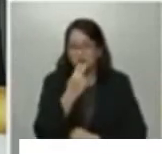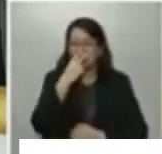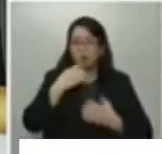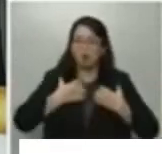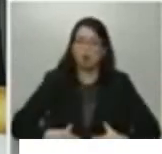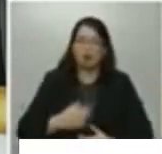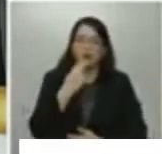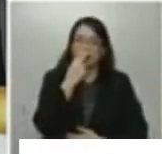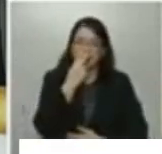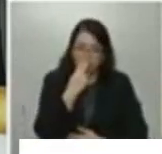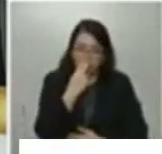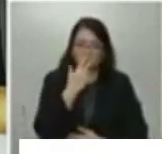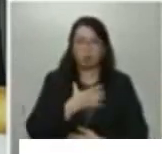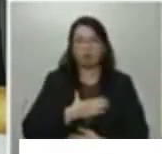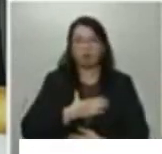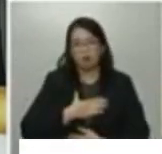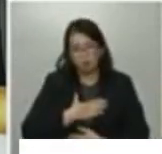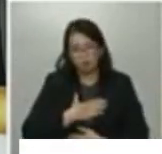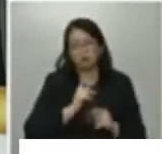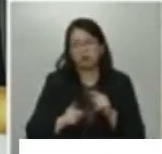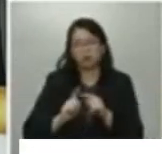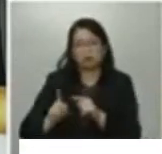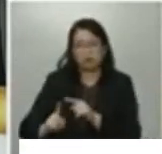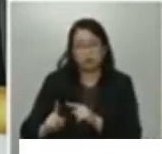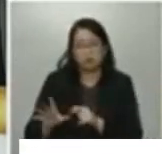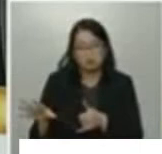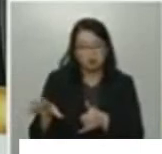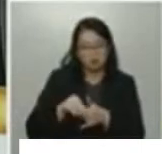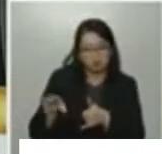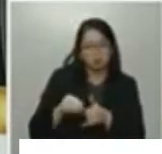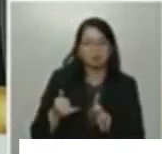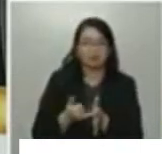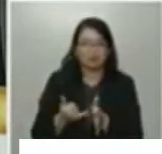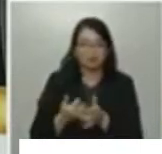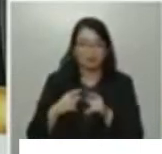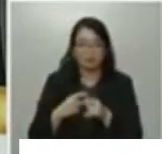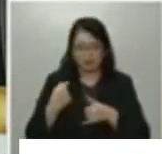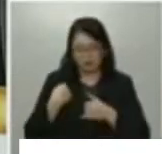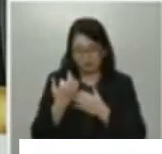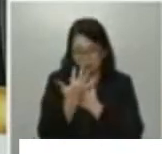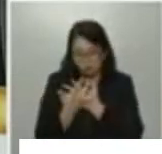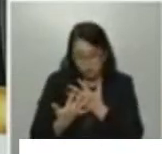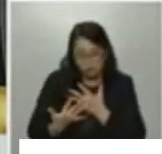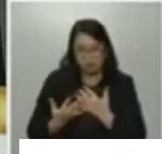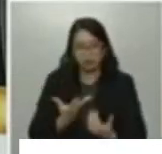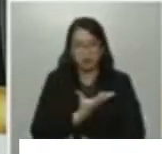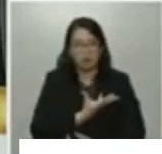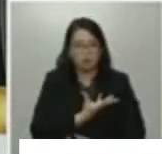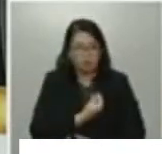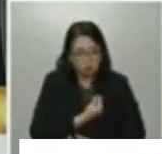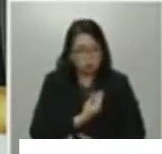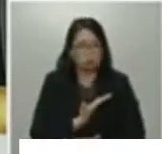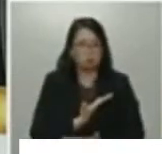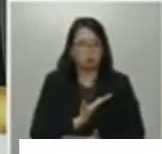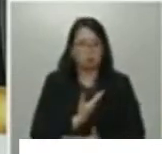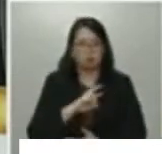างๆหรือพวกที่มีโรคเกี่ยวกับทางเกี่ยวกับหลอดเลือดโรคหัวใจหรือพวกที่เป็